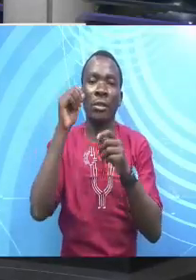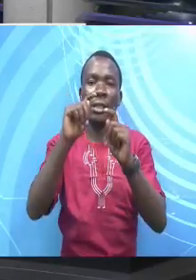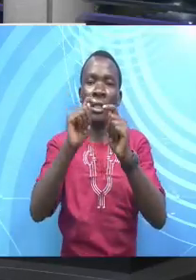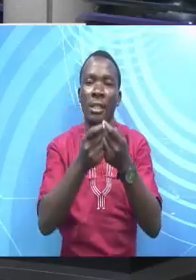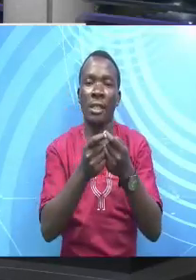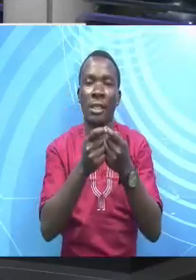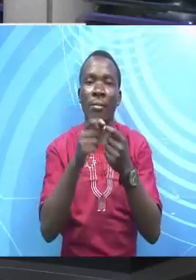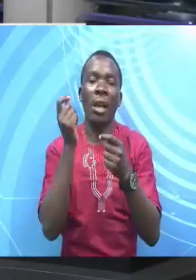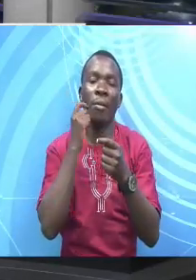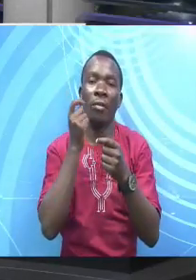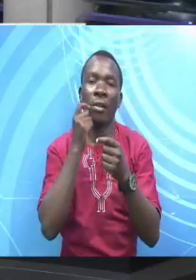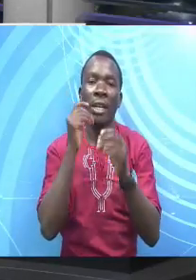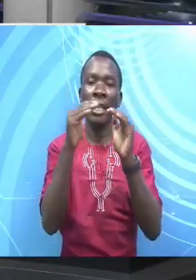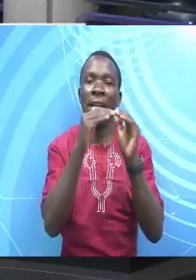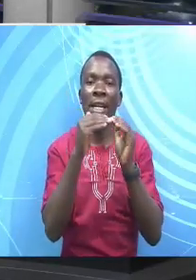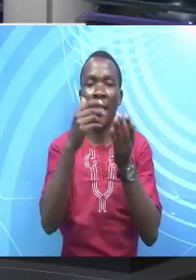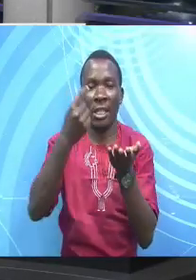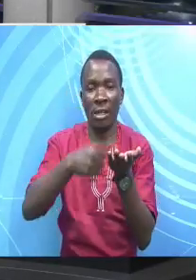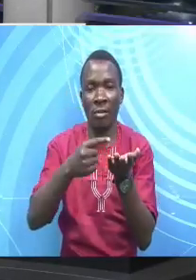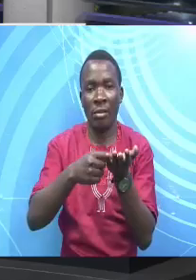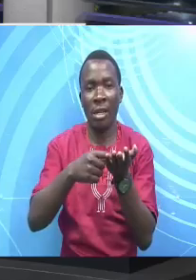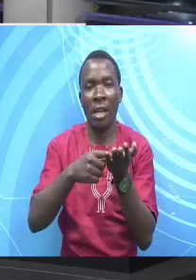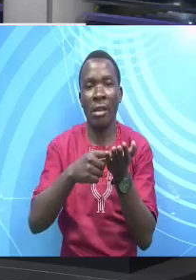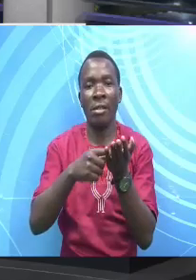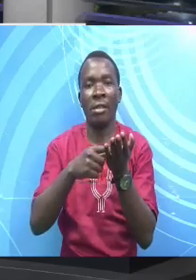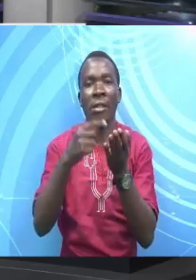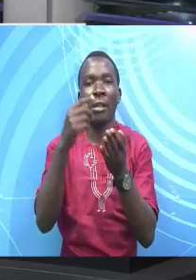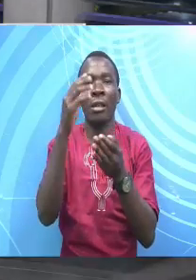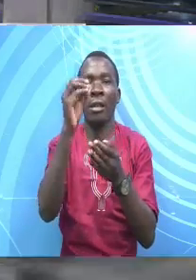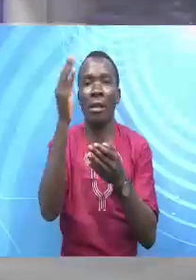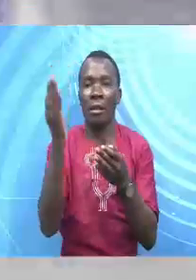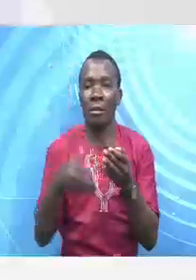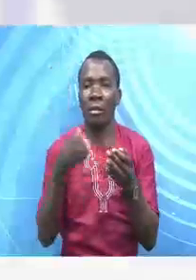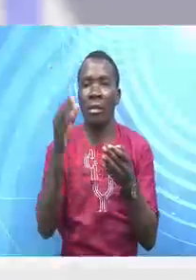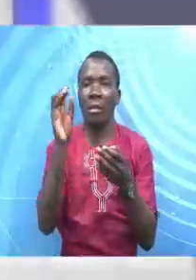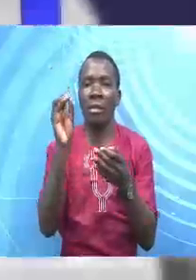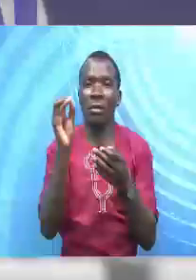ikaba yaranganyije igihugu cya Uganda kurenza ubusa kubusa.